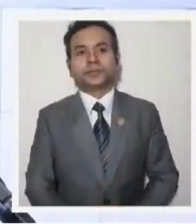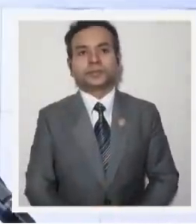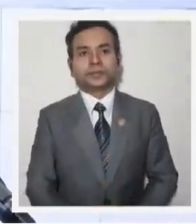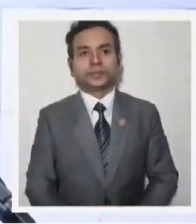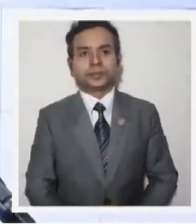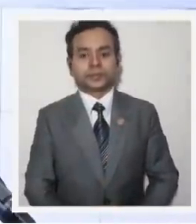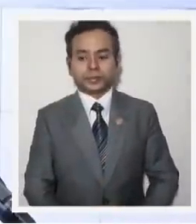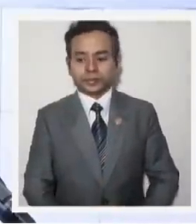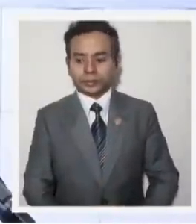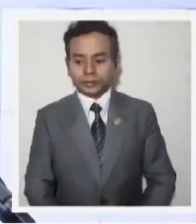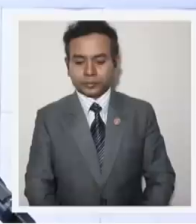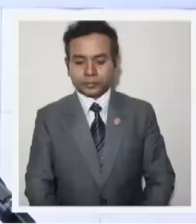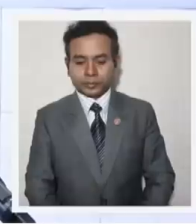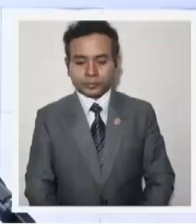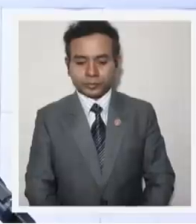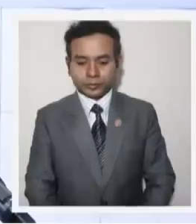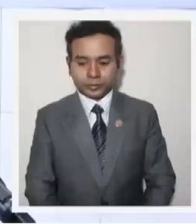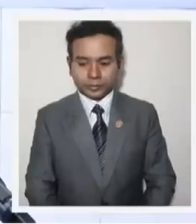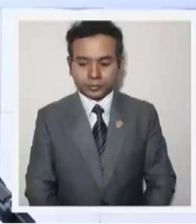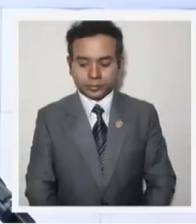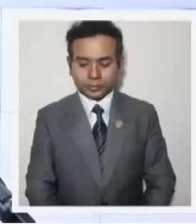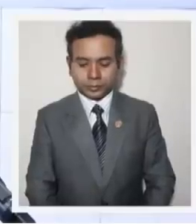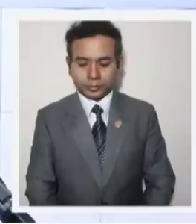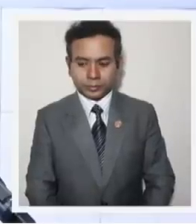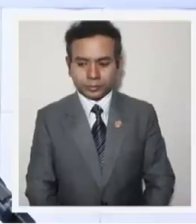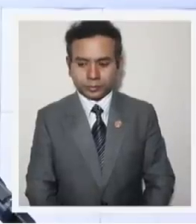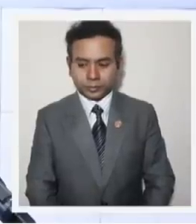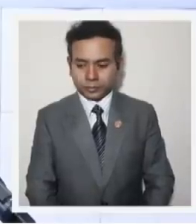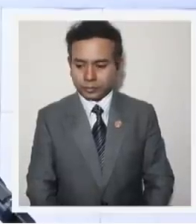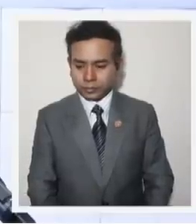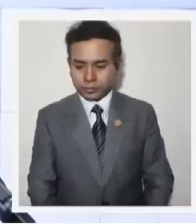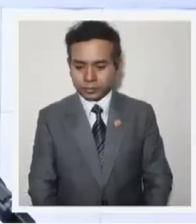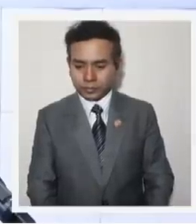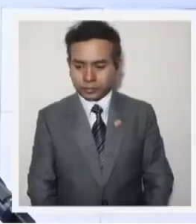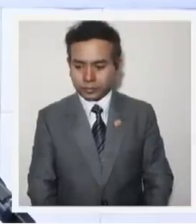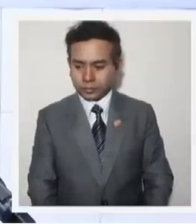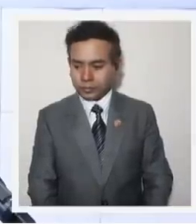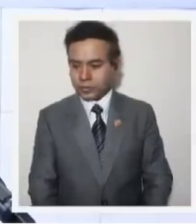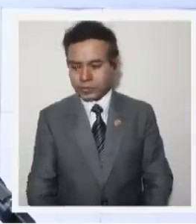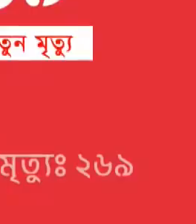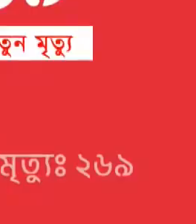চলবো। আপনাদের প্রতি অনেক অনেক ধন্যবাদ। আজকে এখানেই শেষ করছি। আসসালামু আলাইকুম।